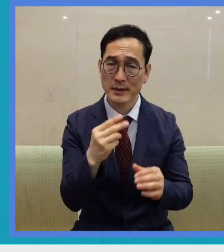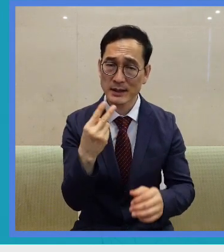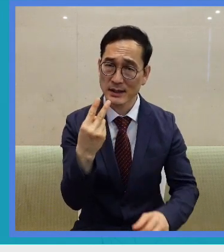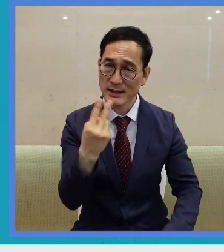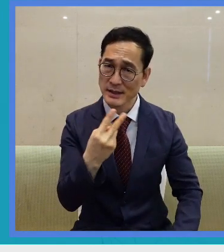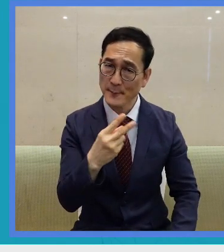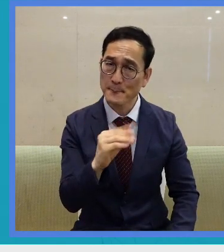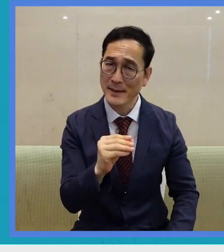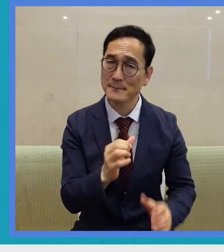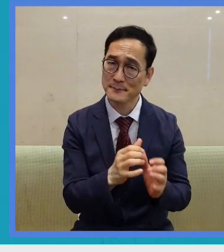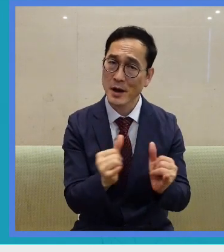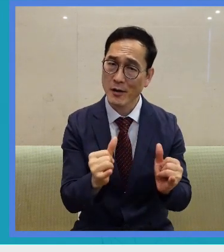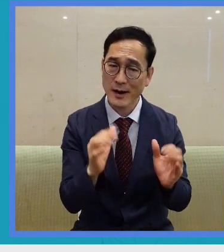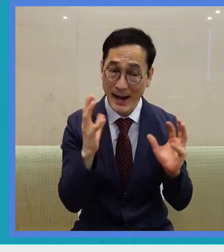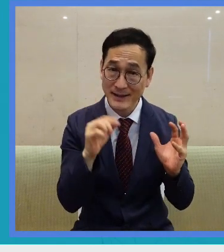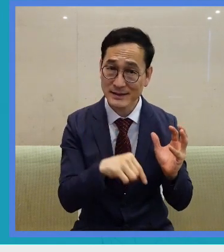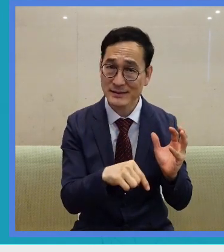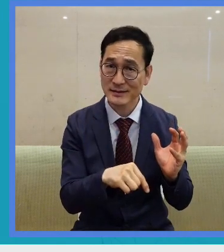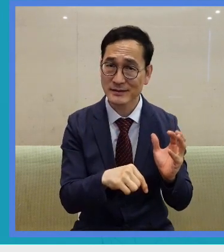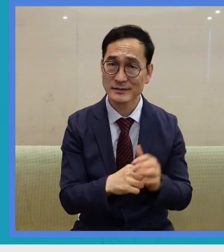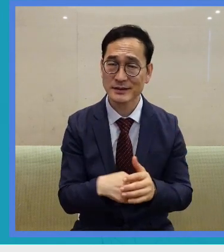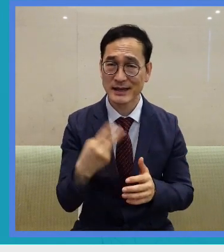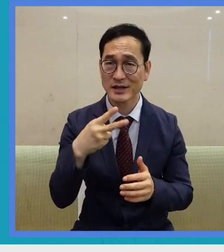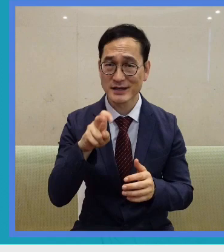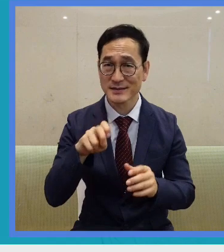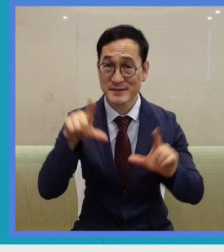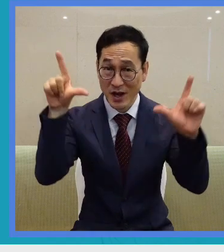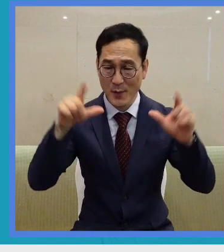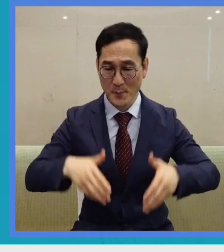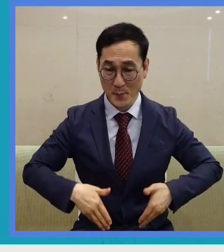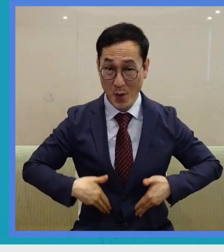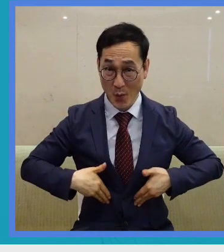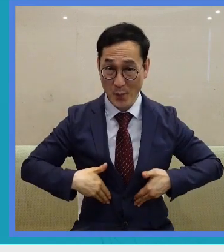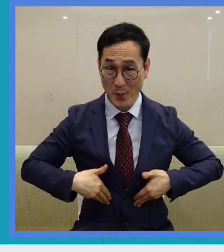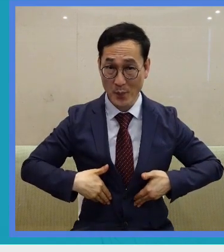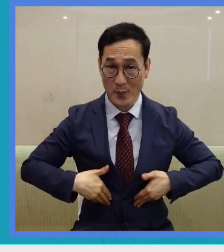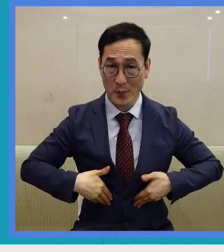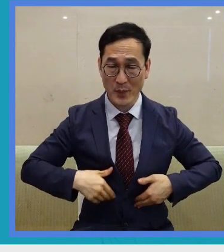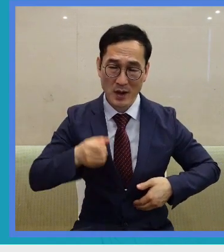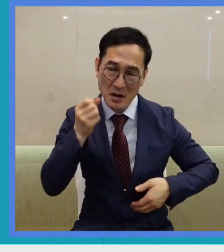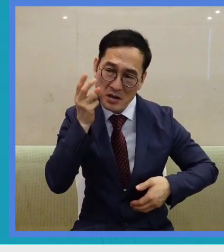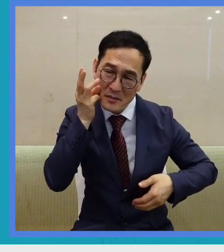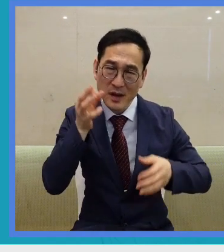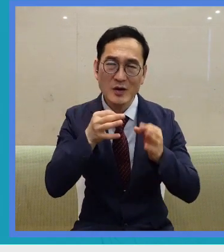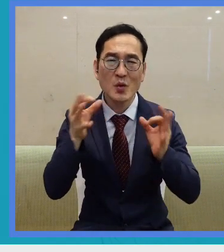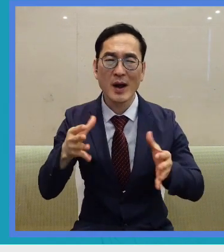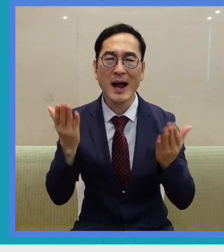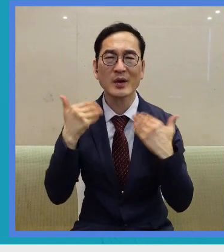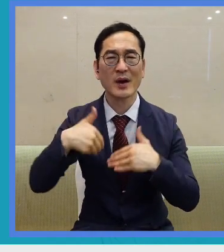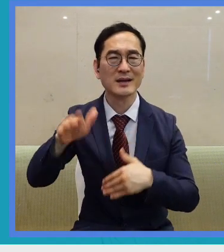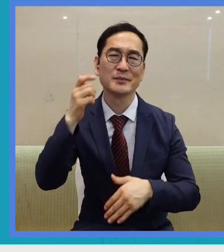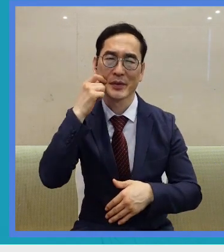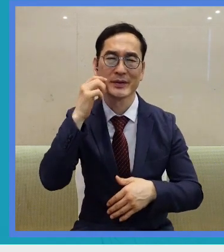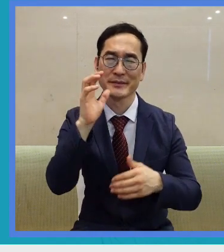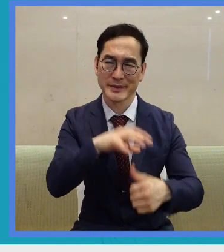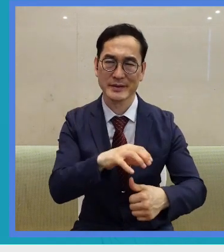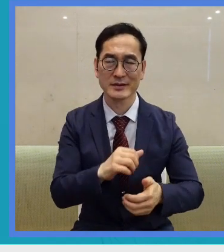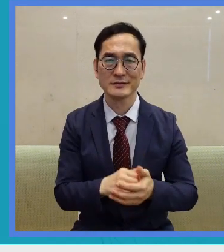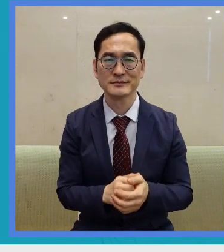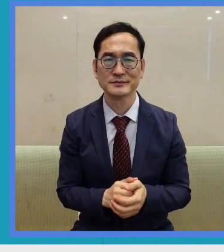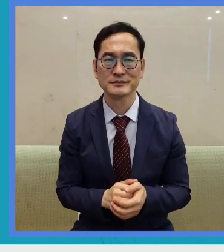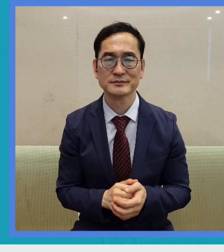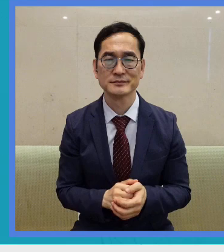그 2020년 봄 학기는 학교에 가지 못했다라고 이야기를 합니다. 그리고서는 이제 중국 그 교육부에서